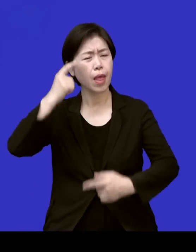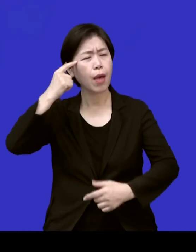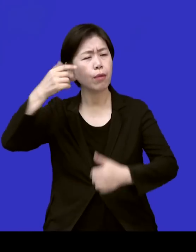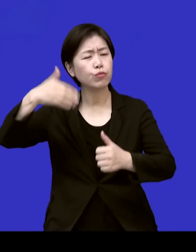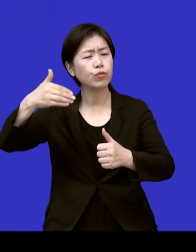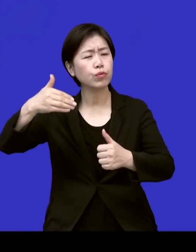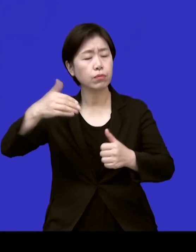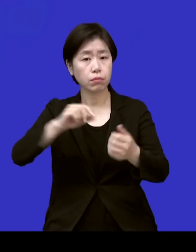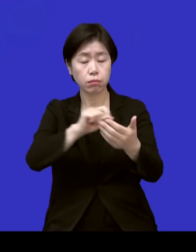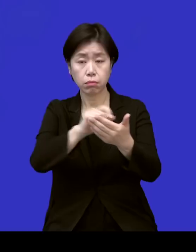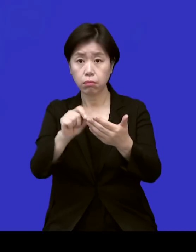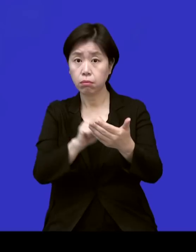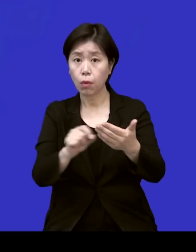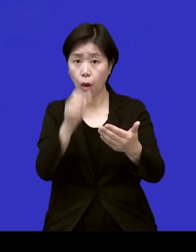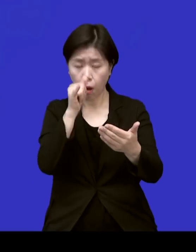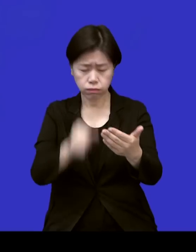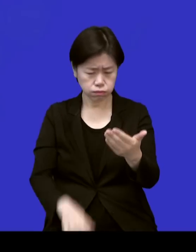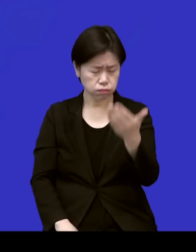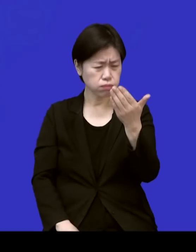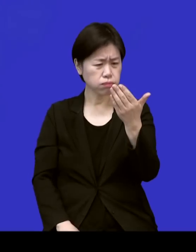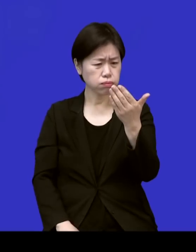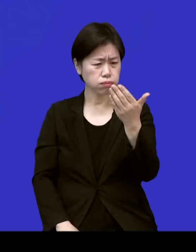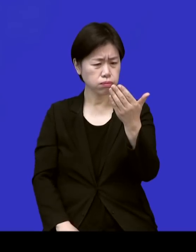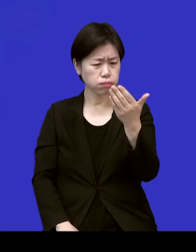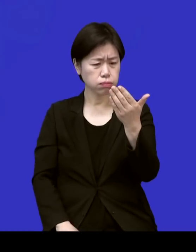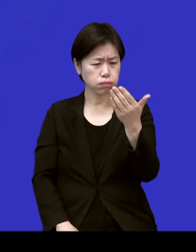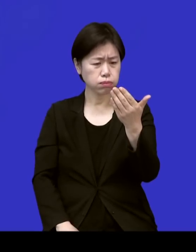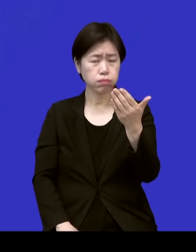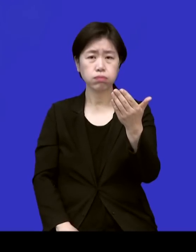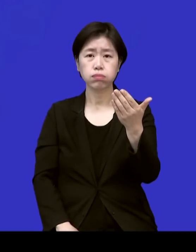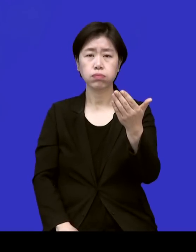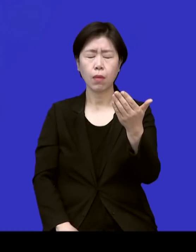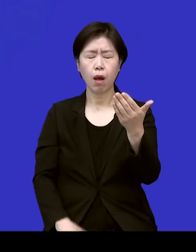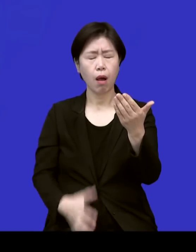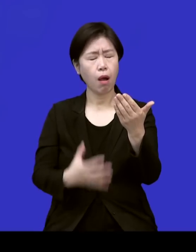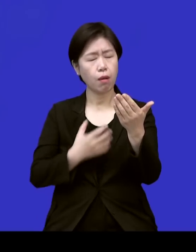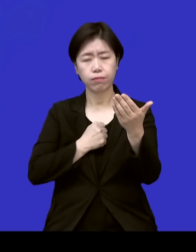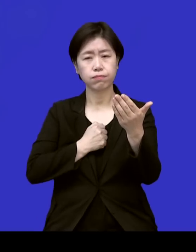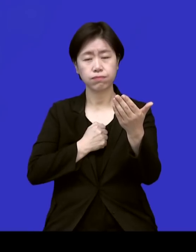그럼요. 눈물 나죠. 예. 근데